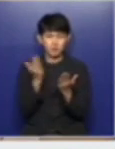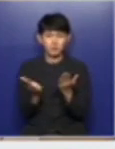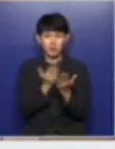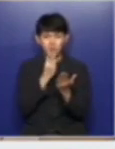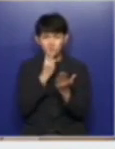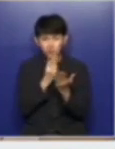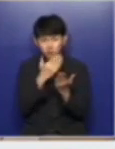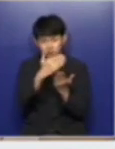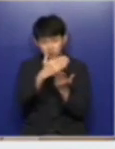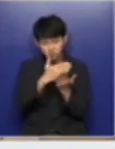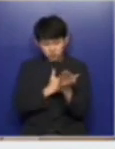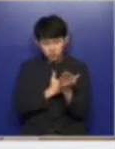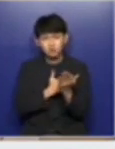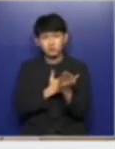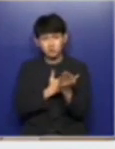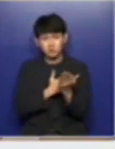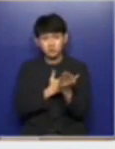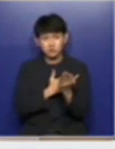ครับ